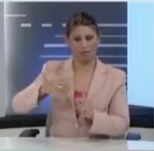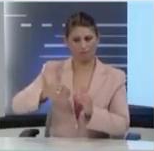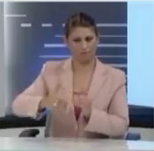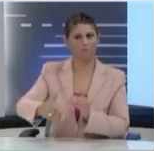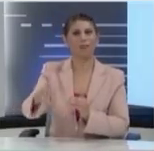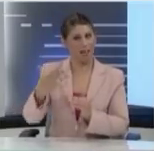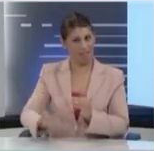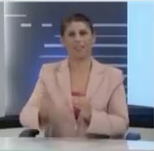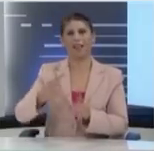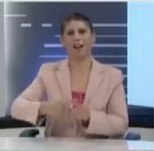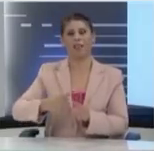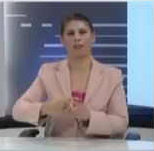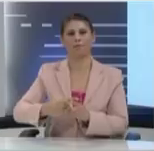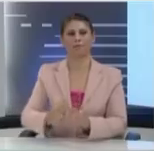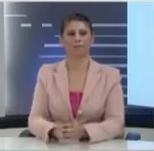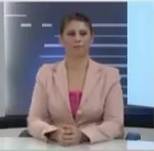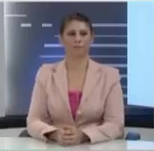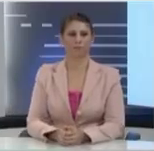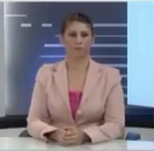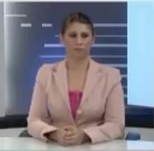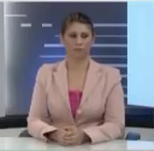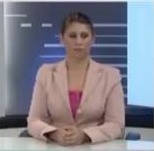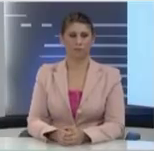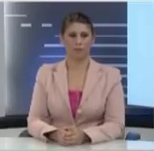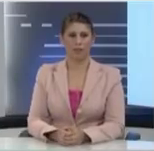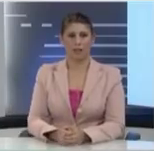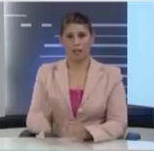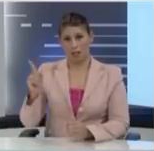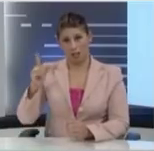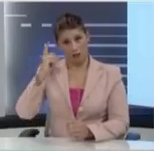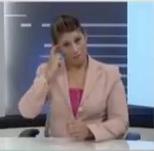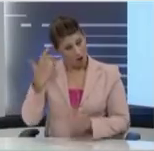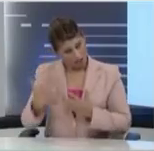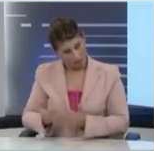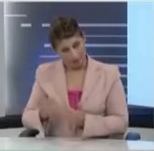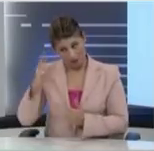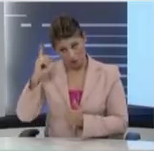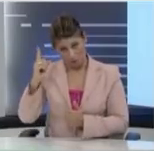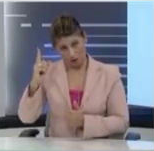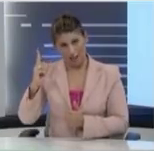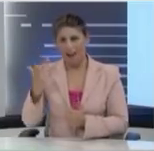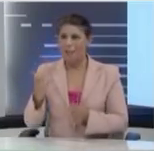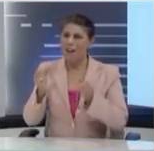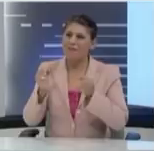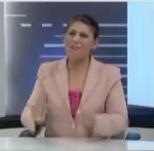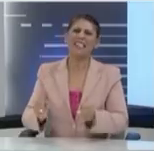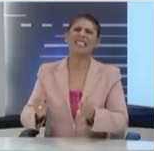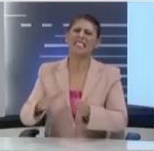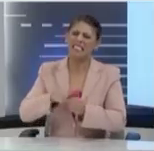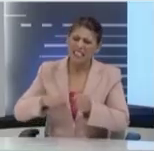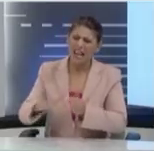υπάρχουν πλέον για τη χώρα. Απλά εκτός από νοήμων, θα έπρεπε να είστε και στοιχειωδώς